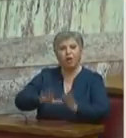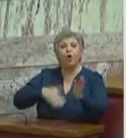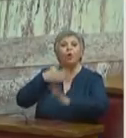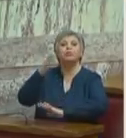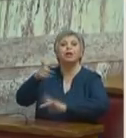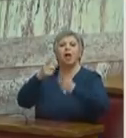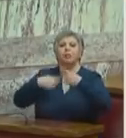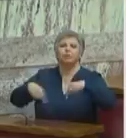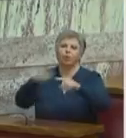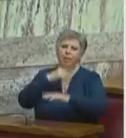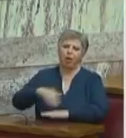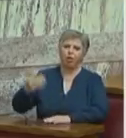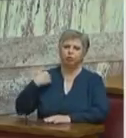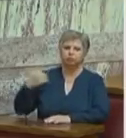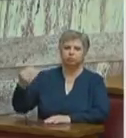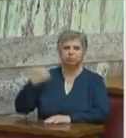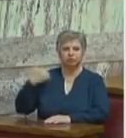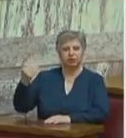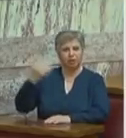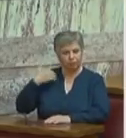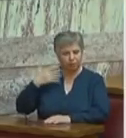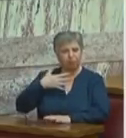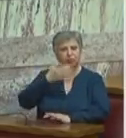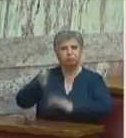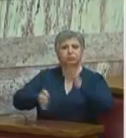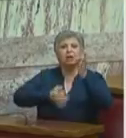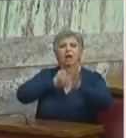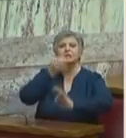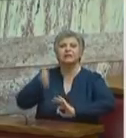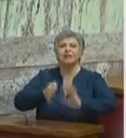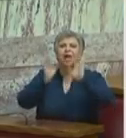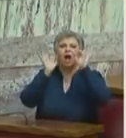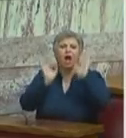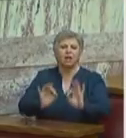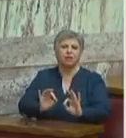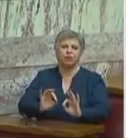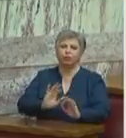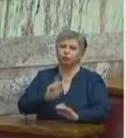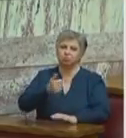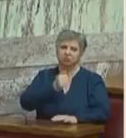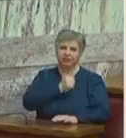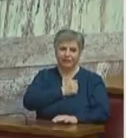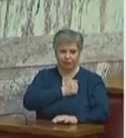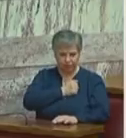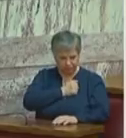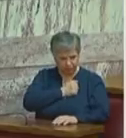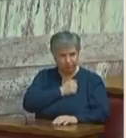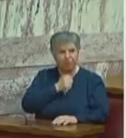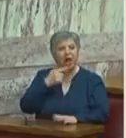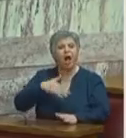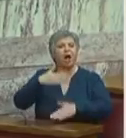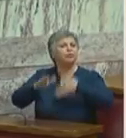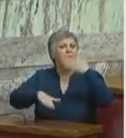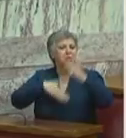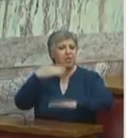Πήγα λοιπόν στην Επιτροπή και ανέπτυξα τα νομικά θέματα. Γιατί όλη η διαδικασία είναι άκυρη, γιατί